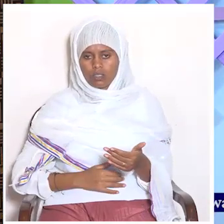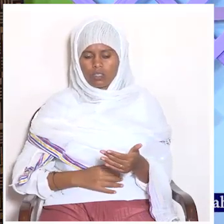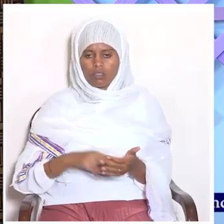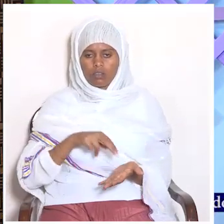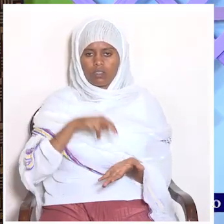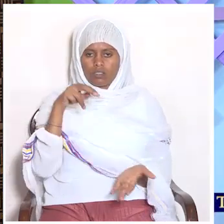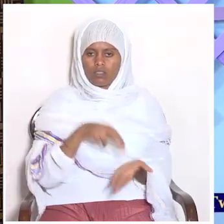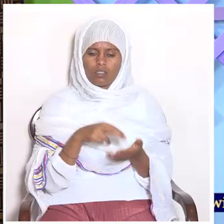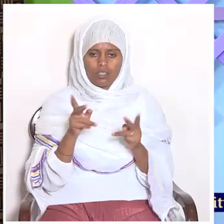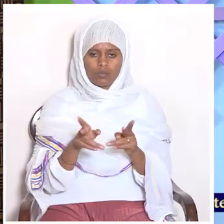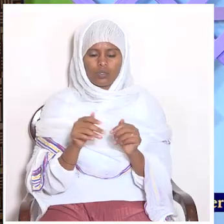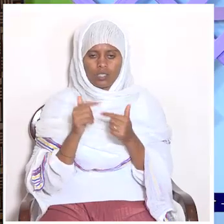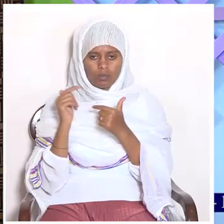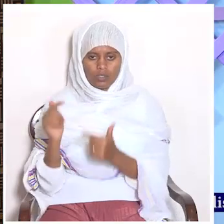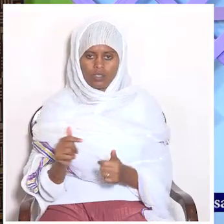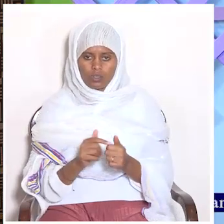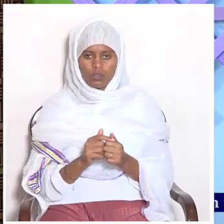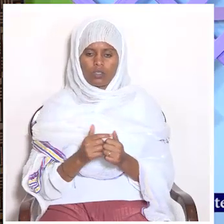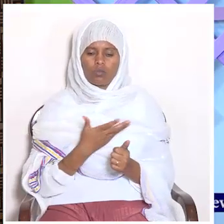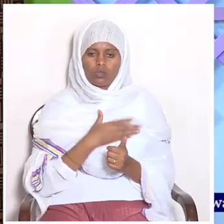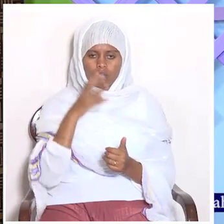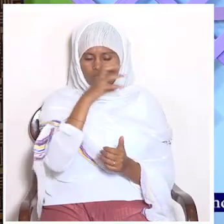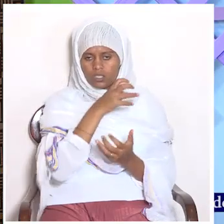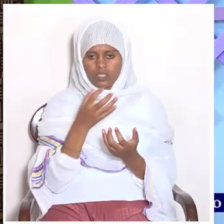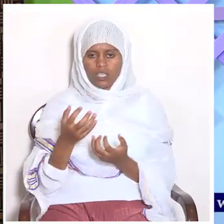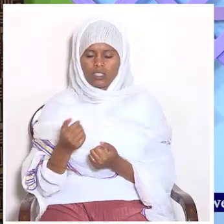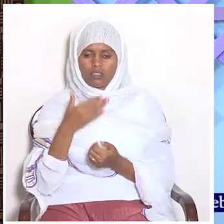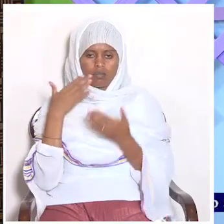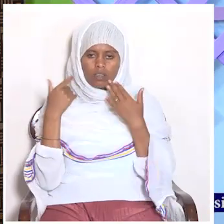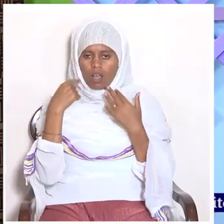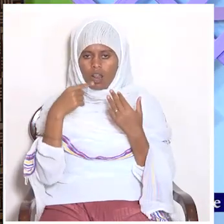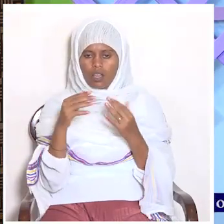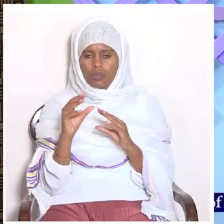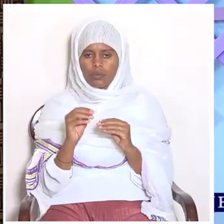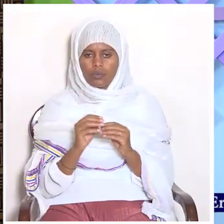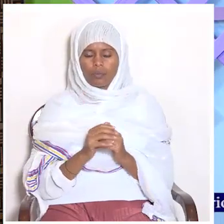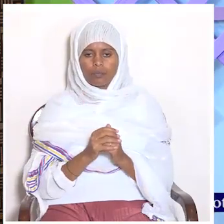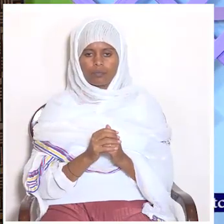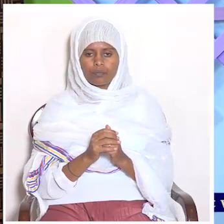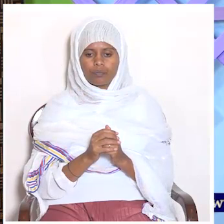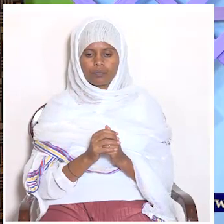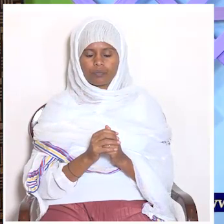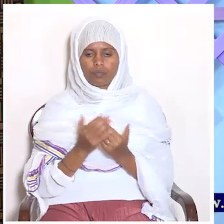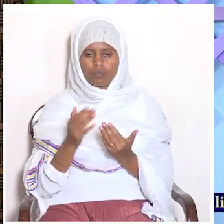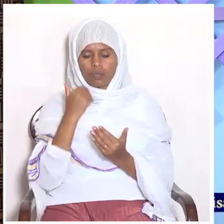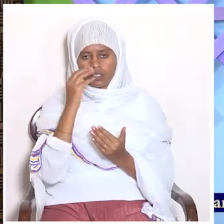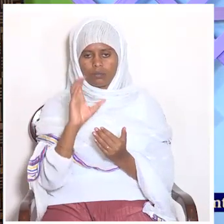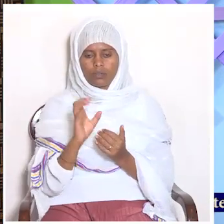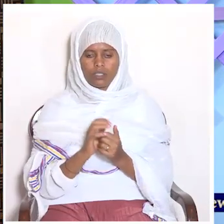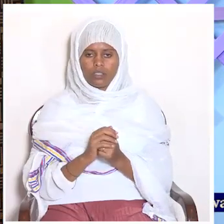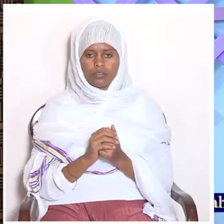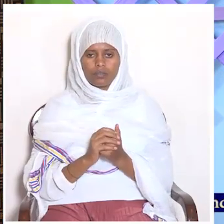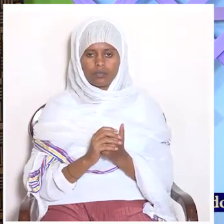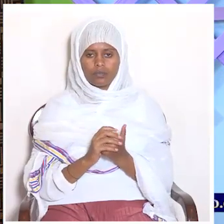فرعون قواقي طرفة كم زمسقنوا زنقر عميق مستير زحازة هياو قال إيو نعلتو وإنجل